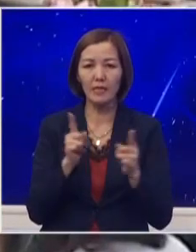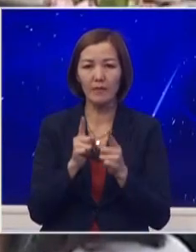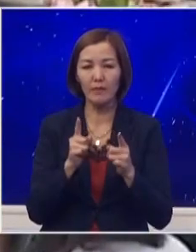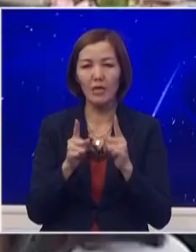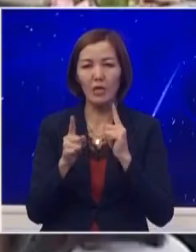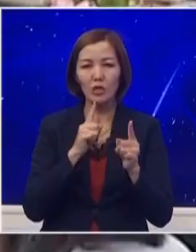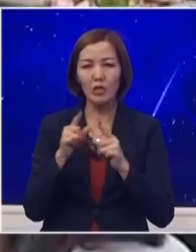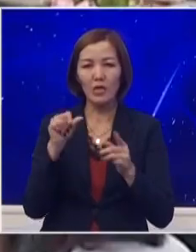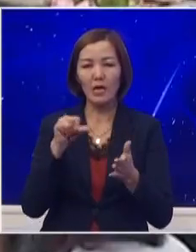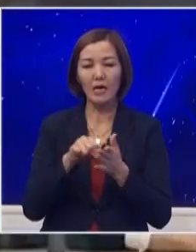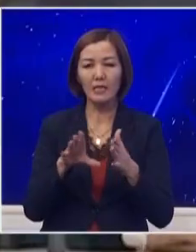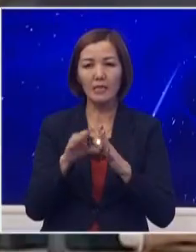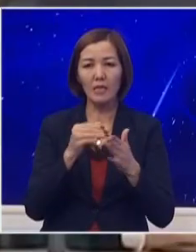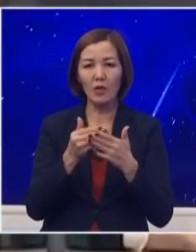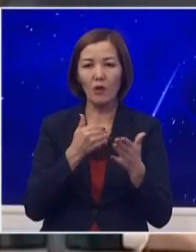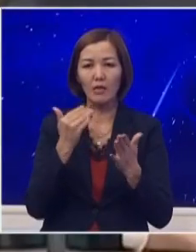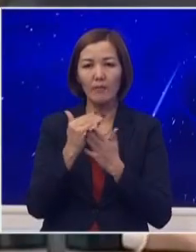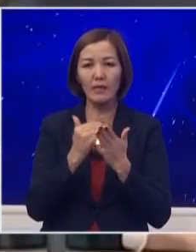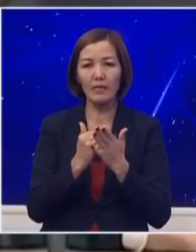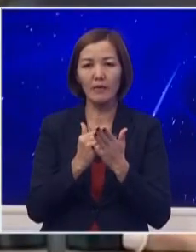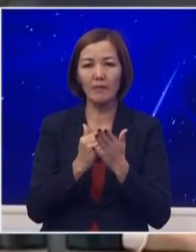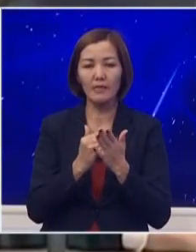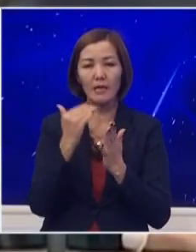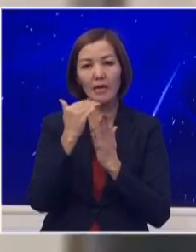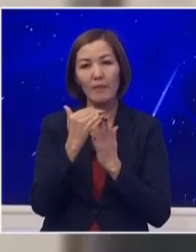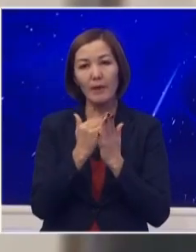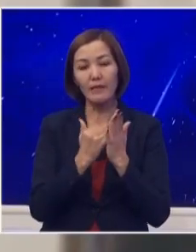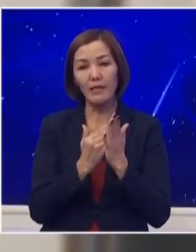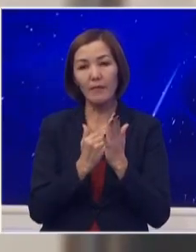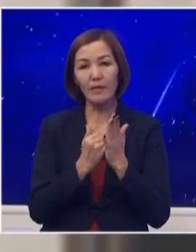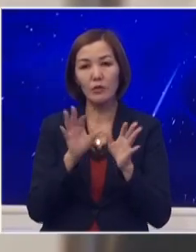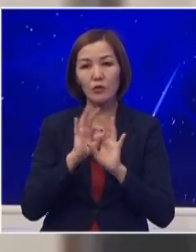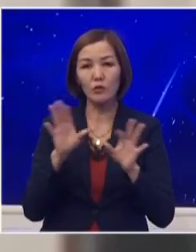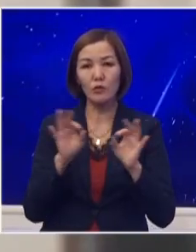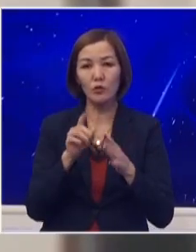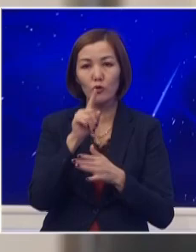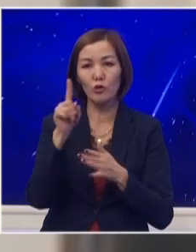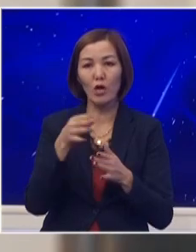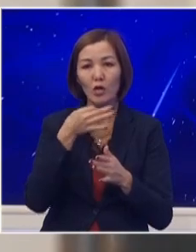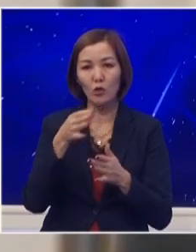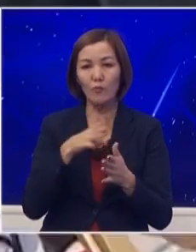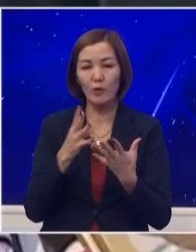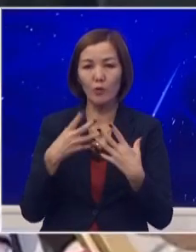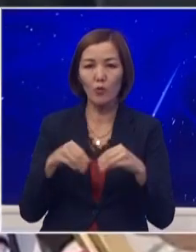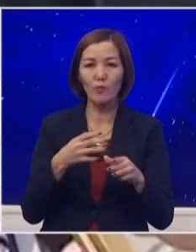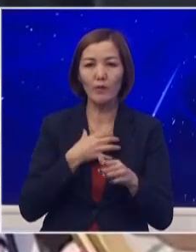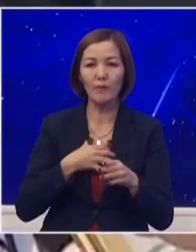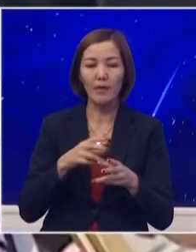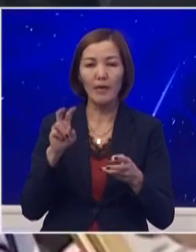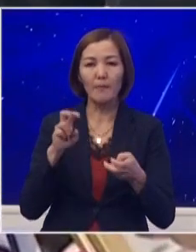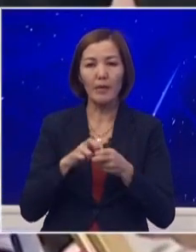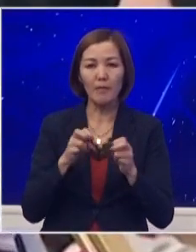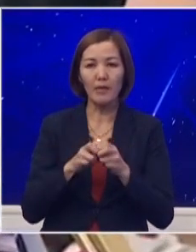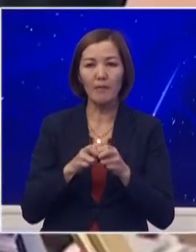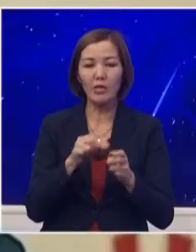жиынға қатысты. Сайлауалды бағдарламасының басым бағыттарын түсіндіріп, сауалдарға жауап берді. Қоғамдағы өзекті проблемалардың бірі жасөспірімдер